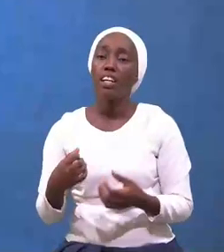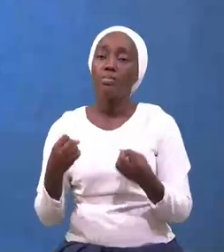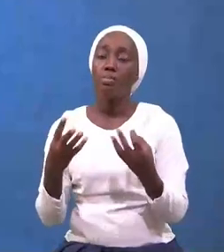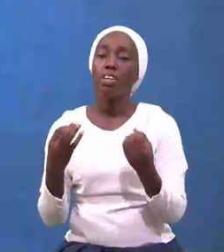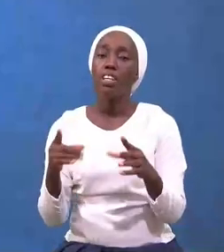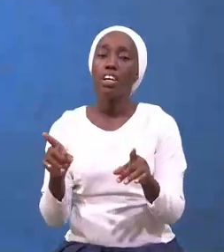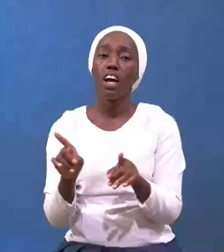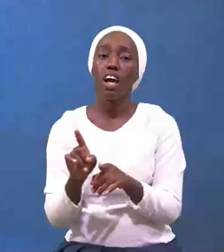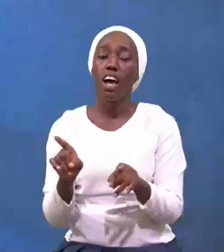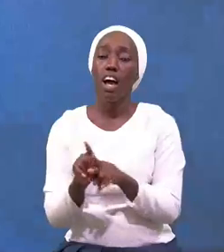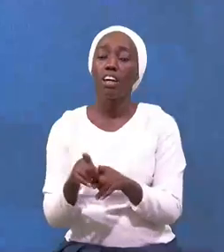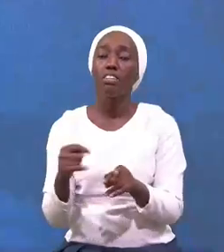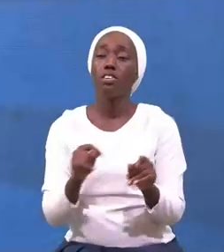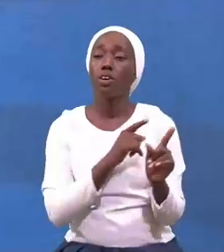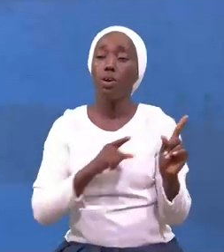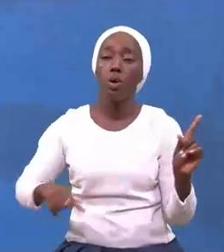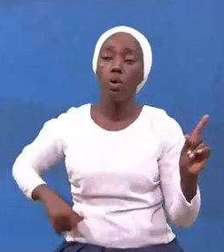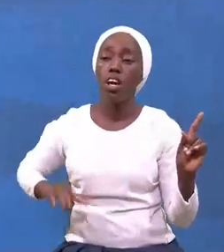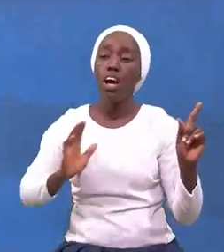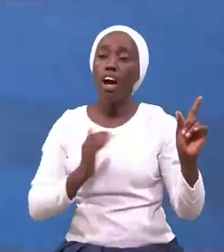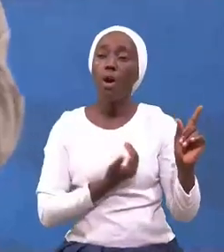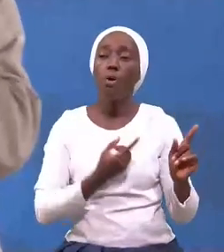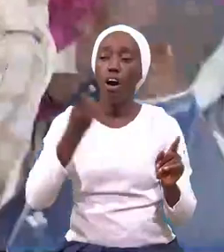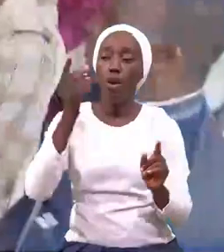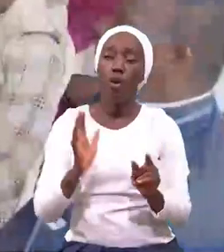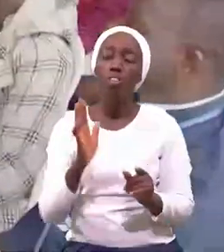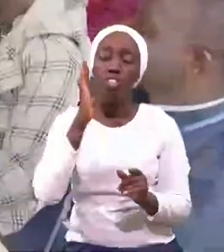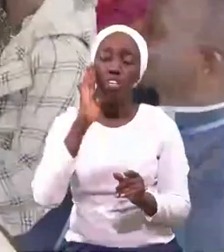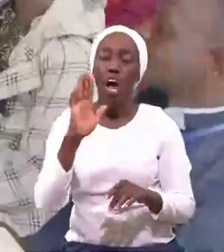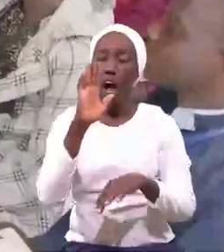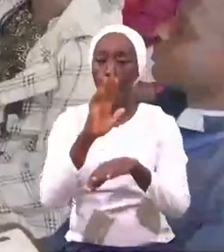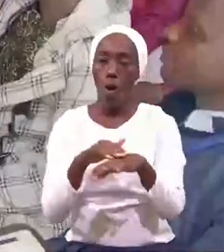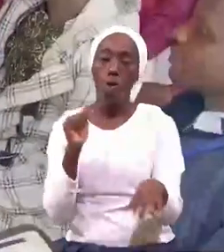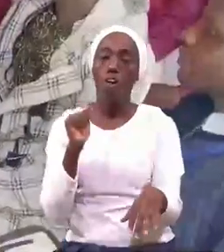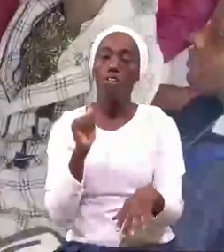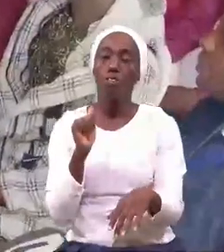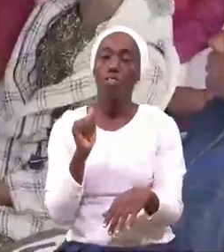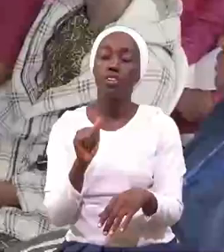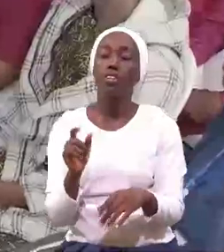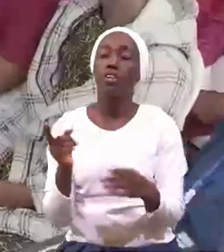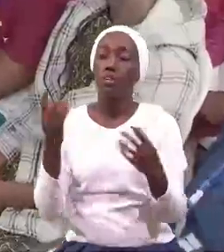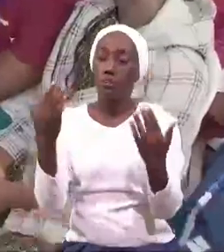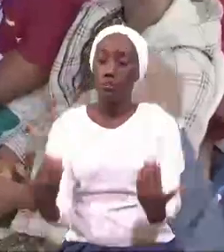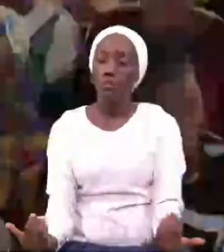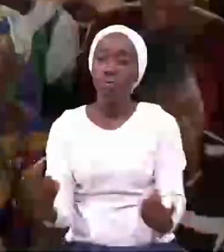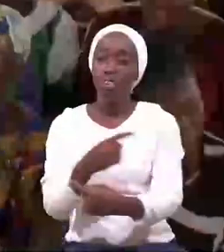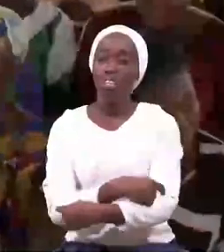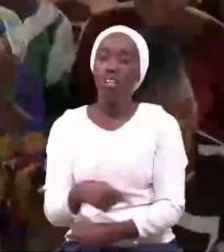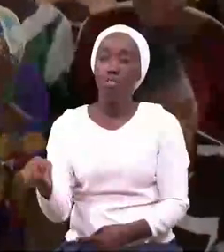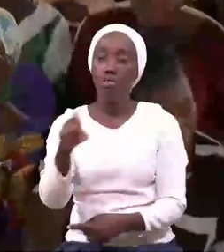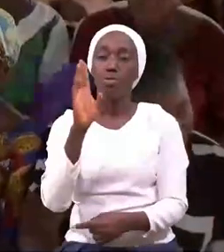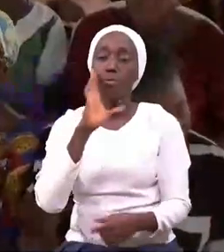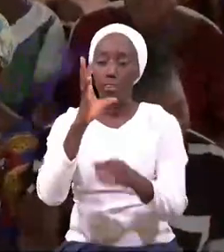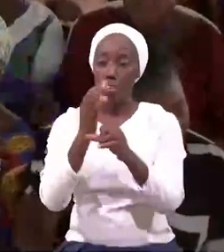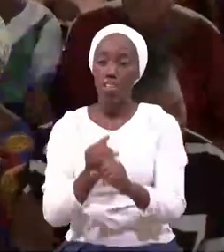En aussi grand nombre que le Seigneur notre Dieu les appellera. Aujourd'hui, tu recevras la